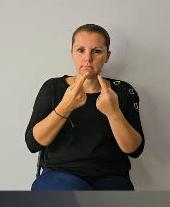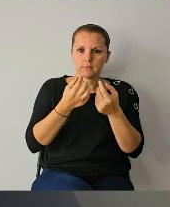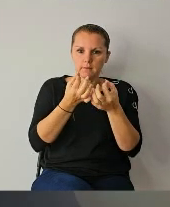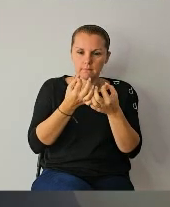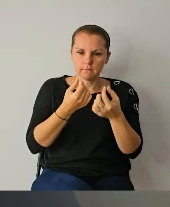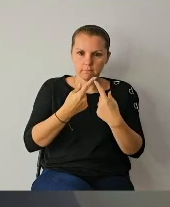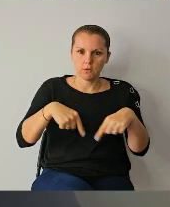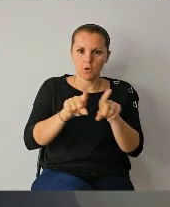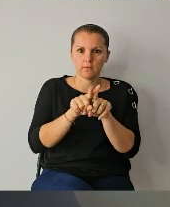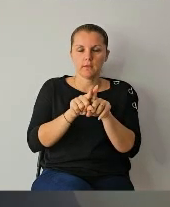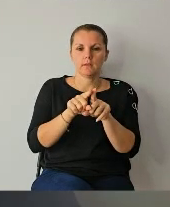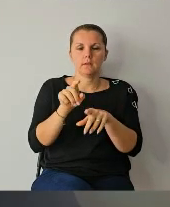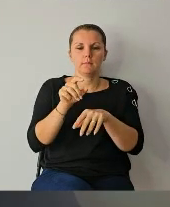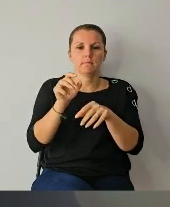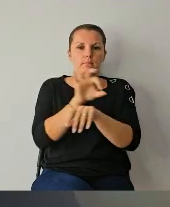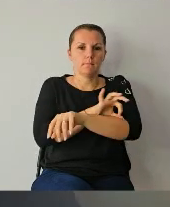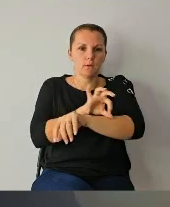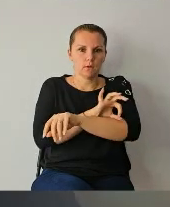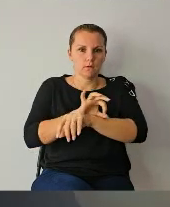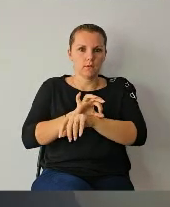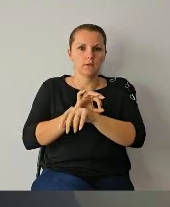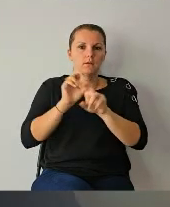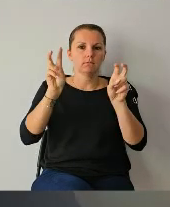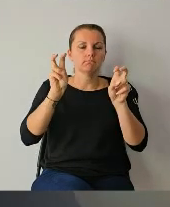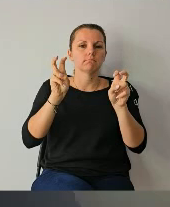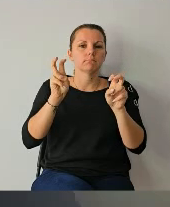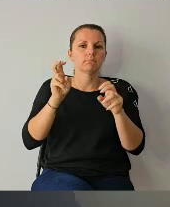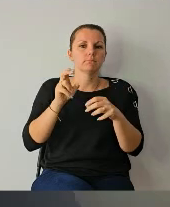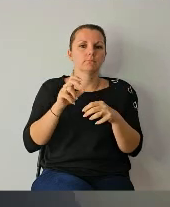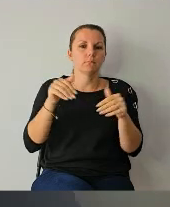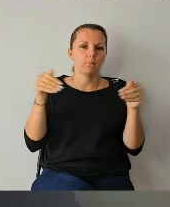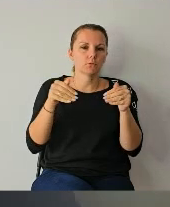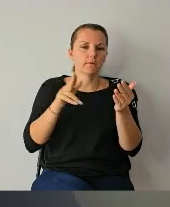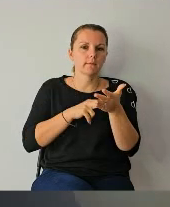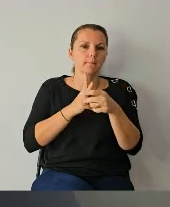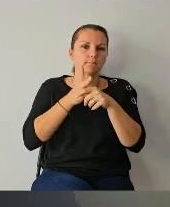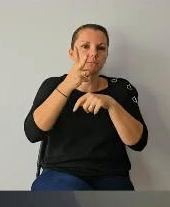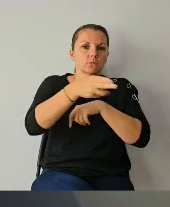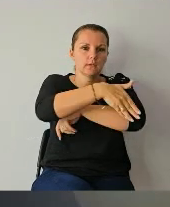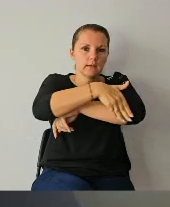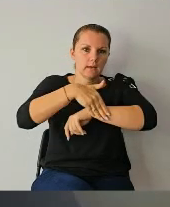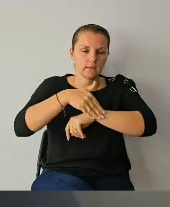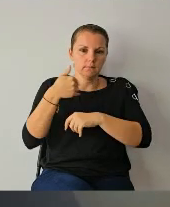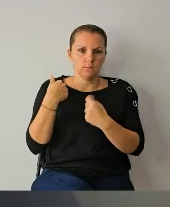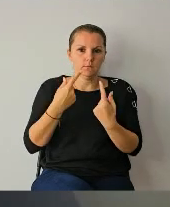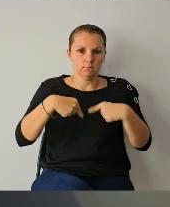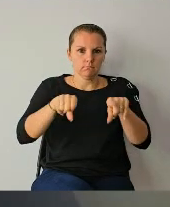CLIL, nasza szansa na przekroczenie granic. Była to realizacja projektu zakończona